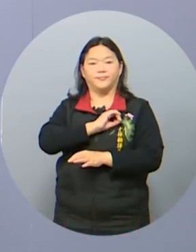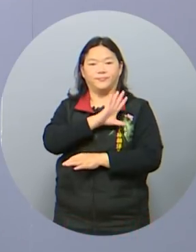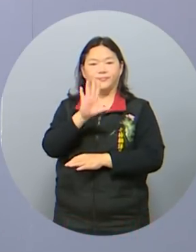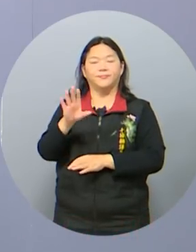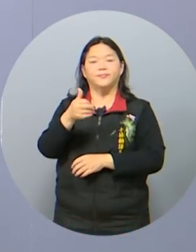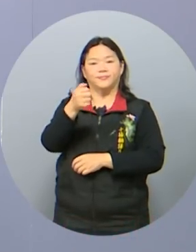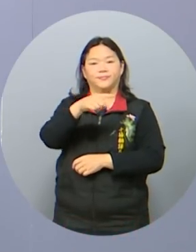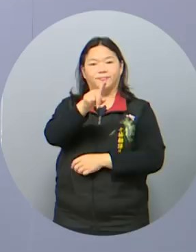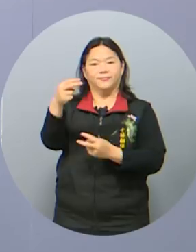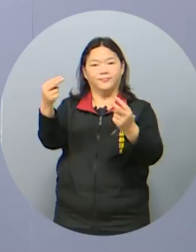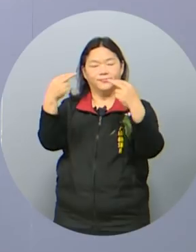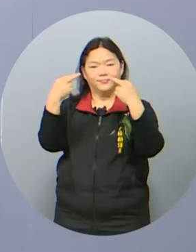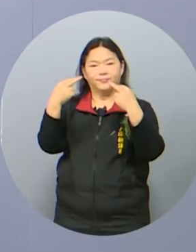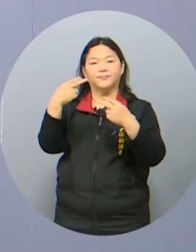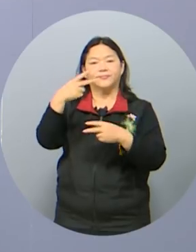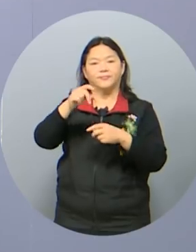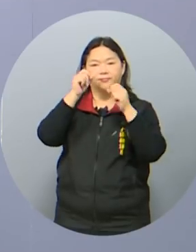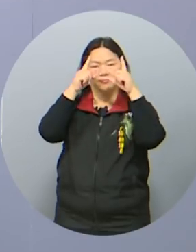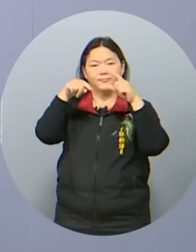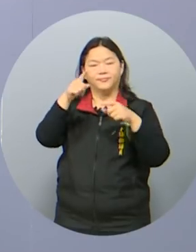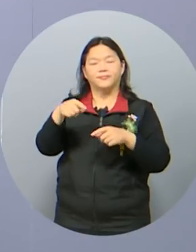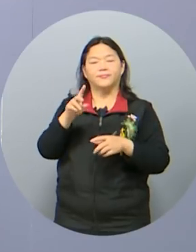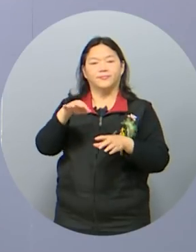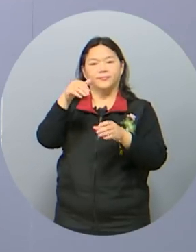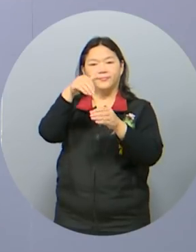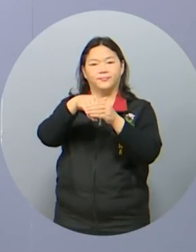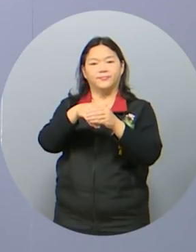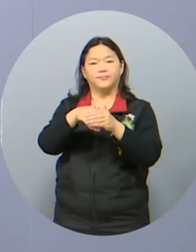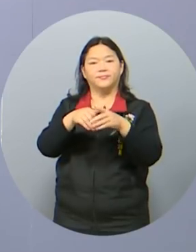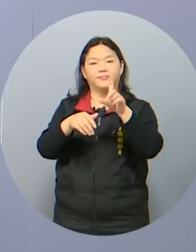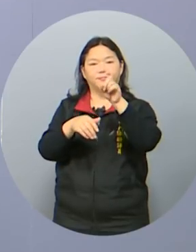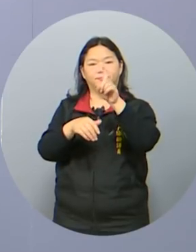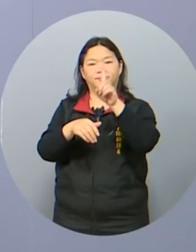看。再一次提醒大家，本次选举定于